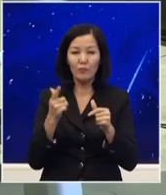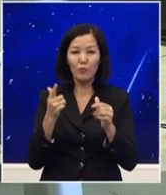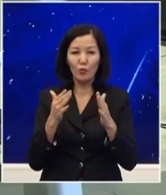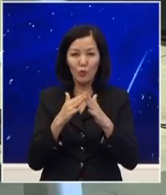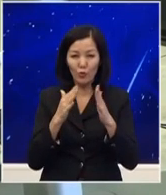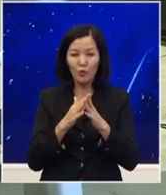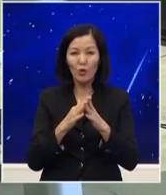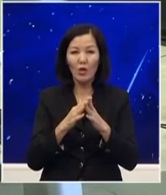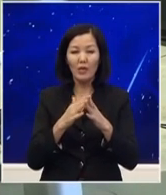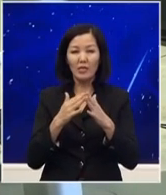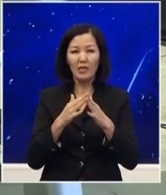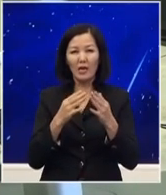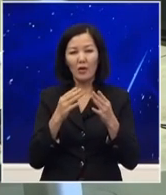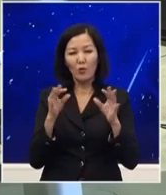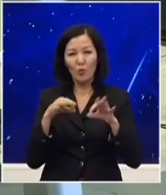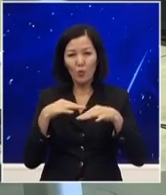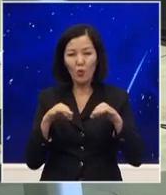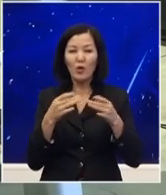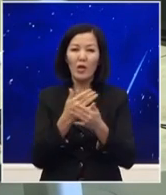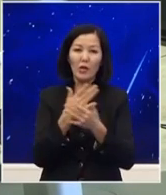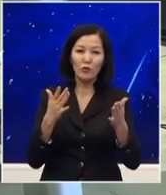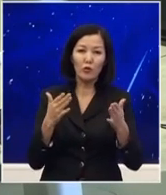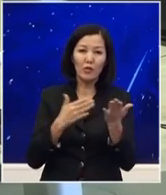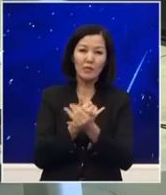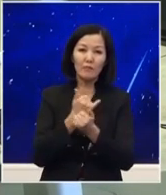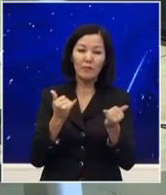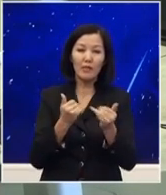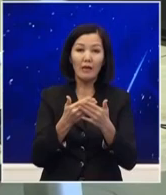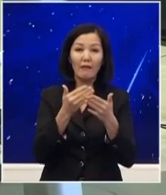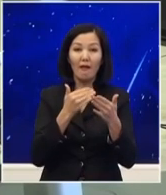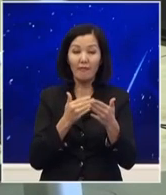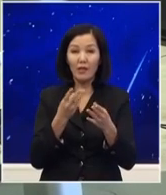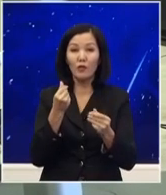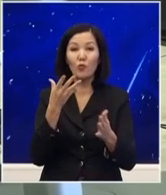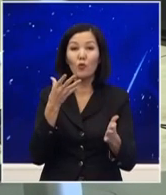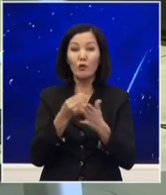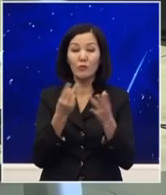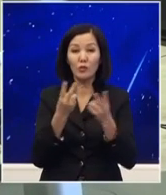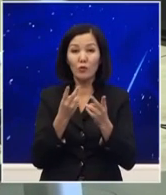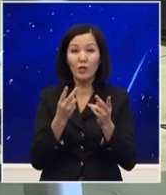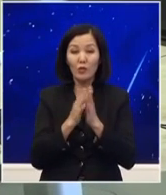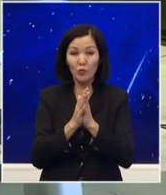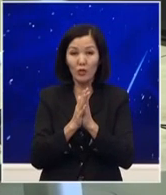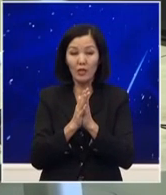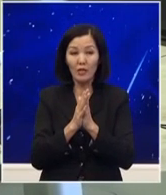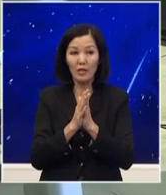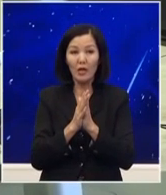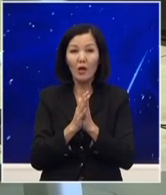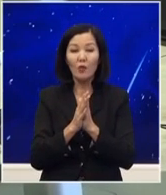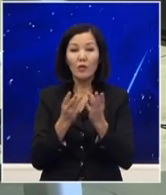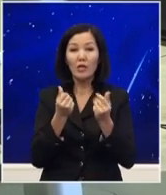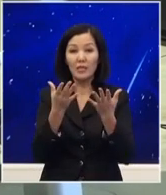немесе қызмет түрін ұсынады. Тұрғындар сеніміне кіріп, алдын ала төлем жасауды өтінеді. Осылай олар сан соғып интернет